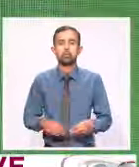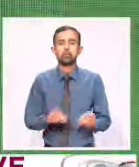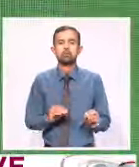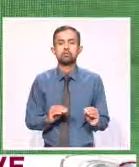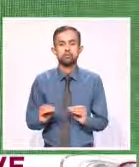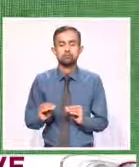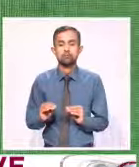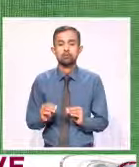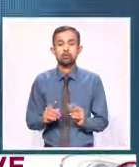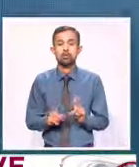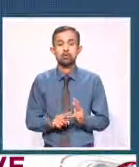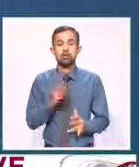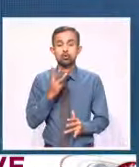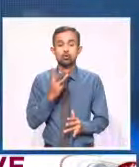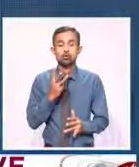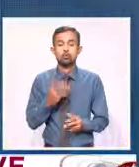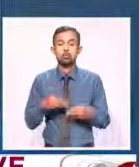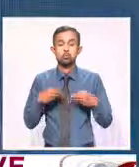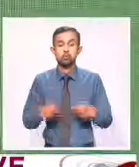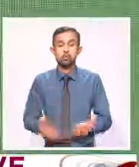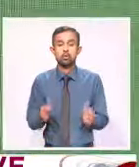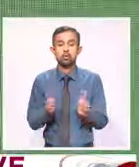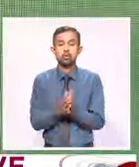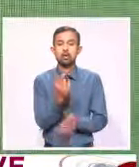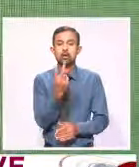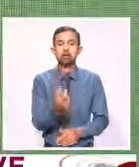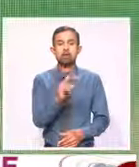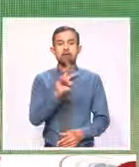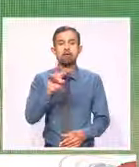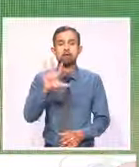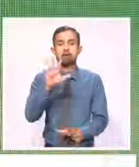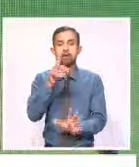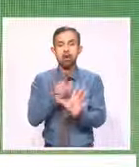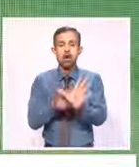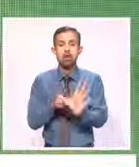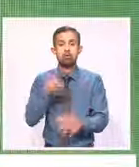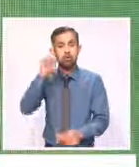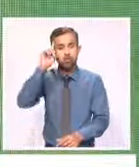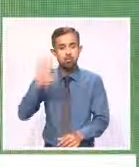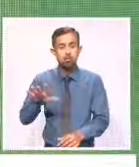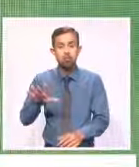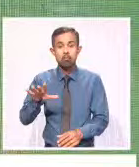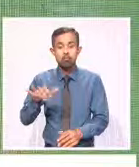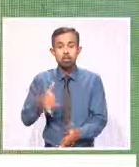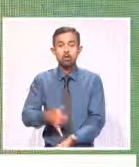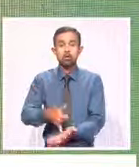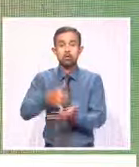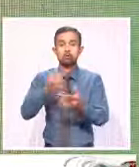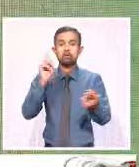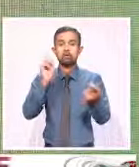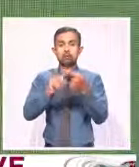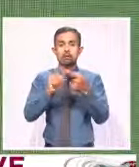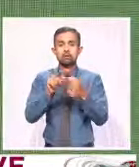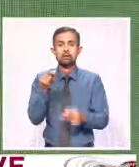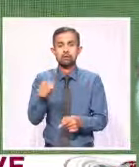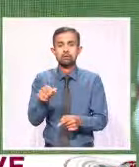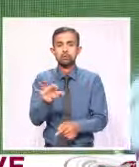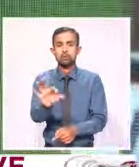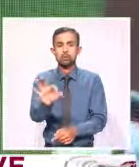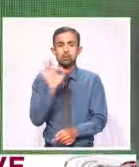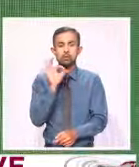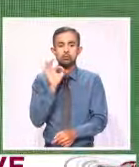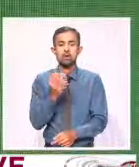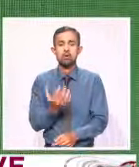සමගයි. කඩුරු තුනකින් අතු එම පරාජයත් සමග 2025 වසරේ පැවැත්වෙන චැම්පියන්ස් කුසලාන ක්‍රිකට් තරගාවලියට